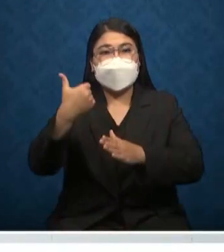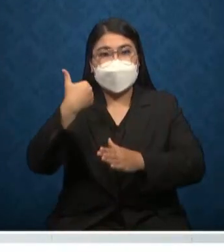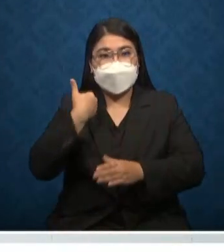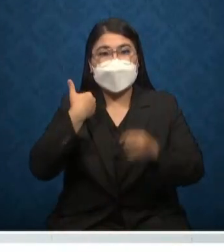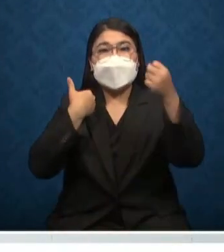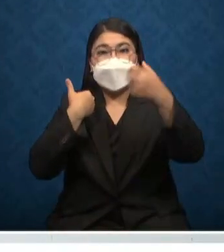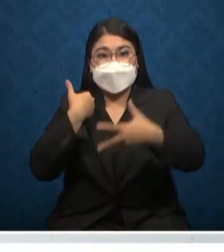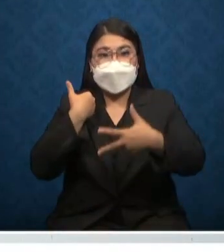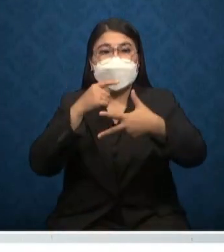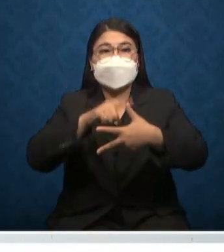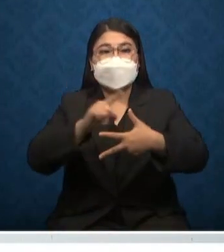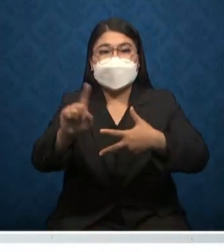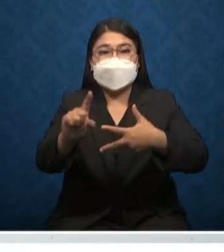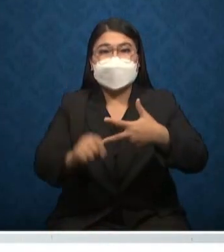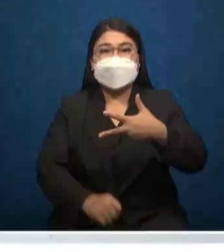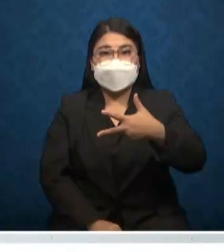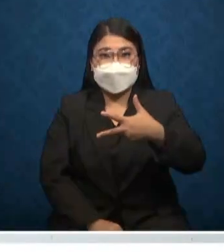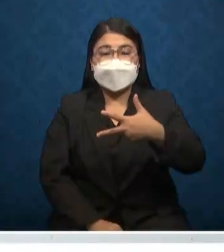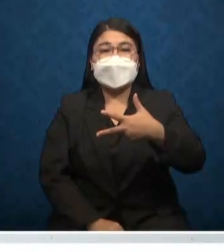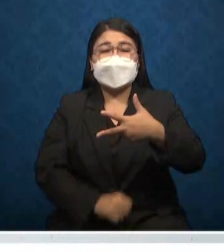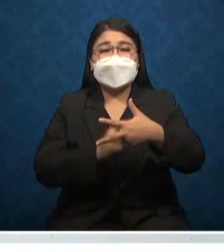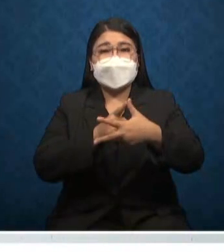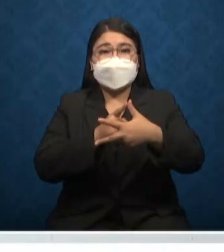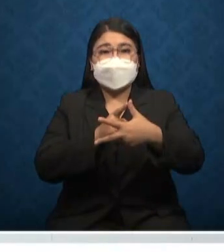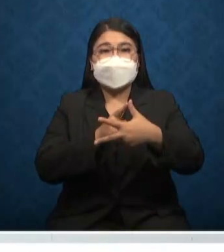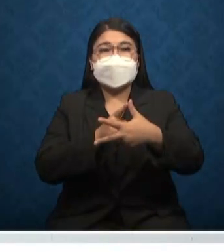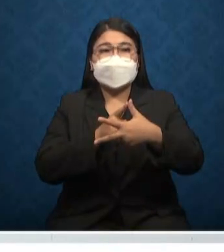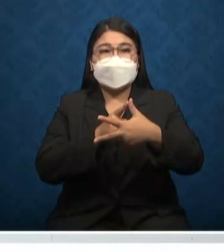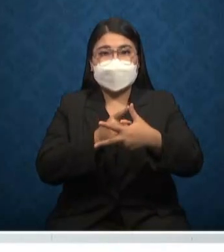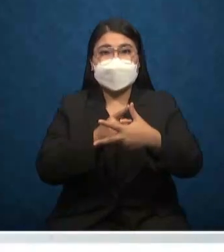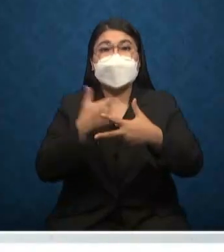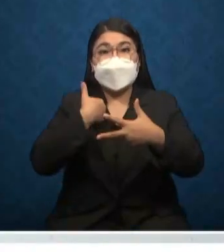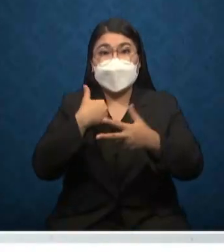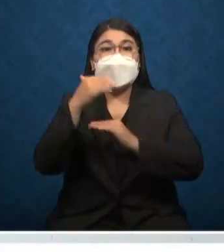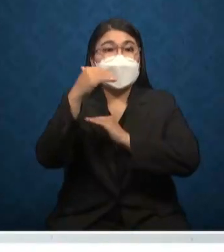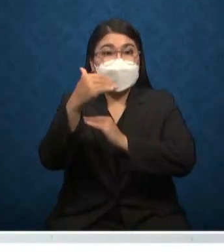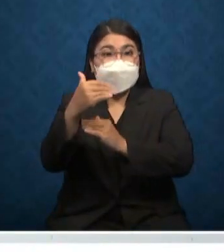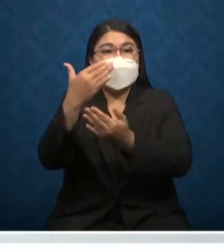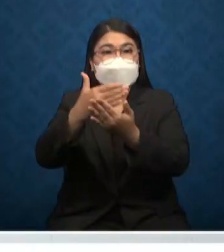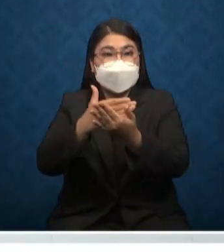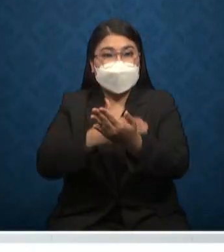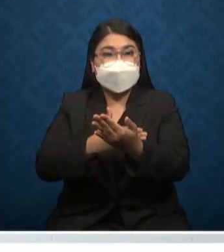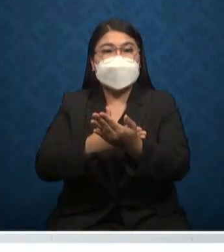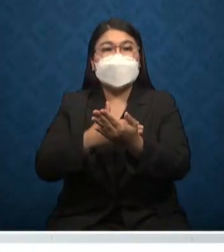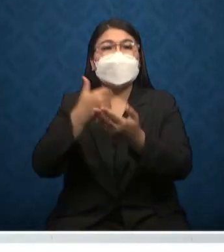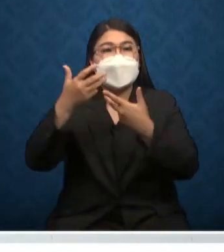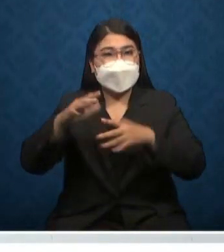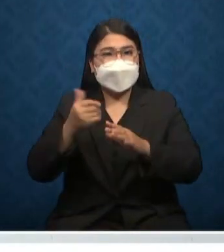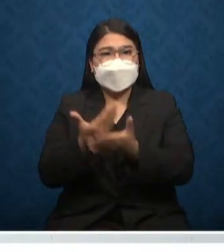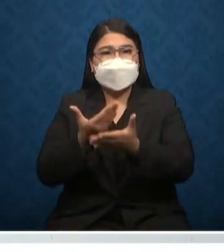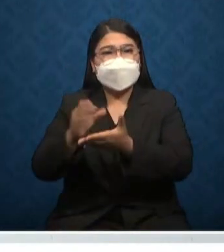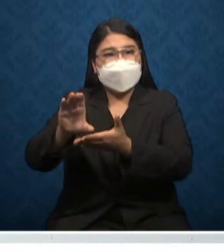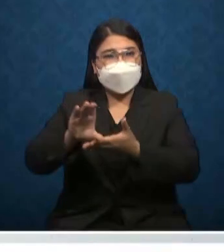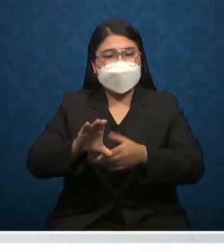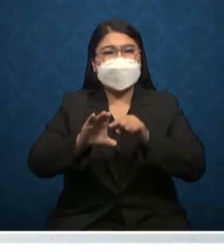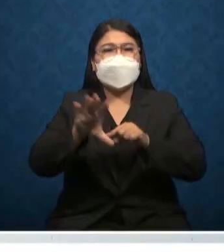ครับประการแรกก็คือนะครับถึงแม้จะมีการเขียนข้อกำหนดว่าเงินอุดหนุนจะนำไปใช้โ